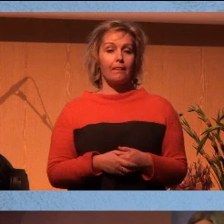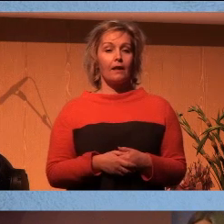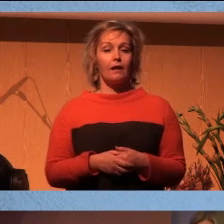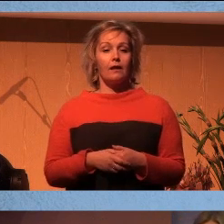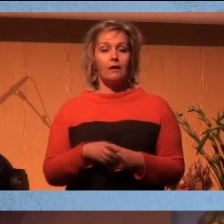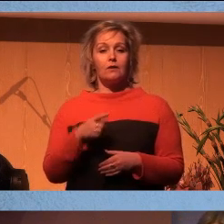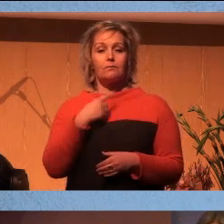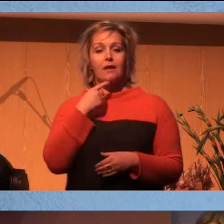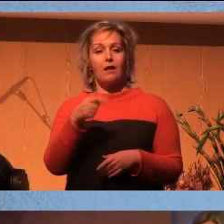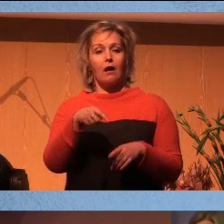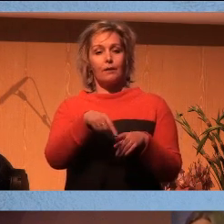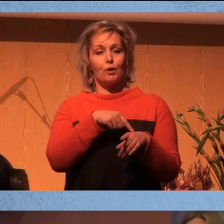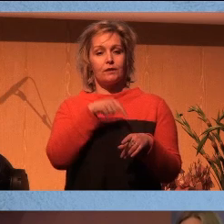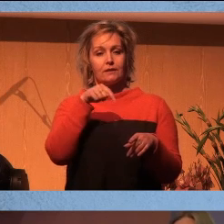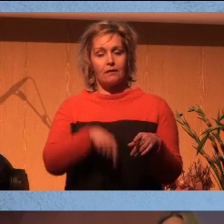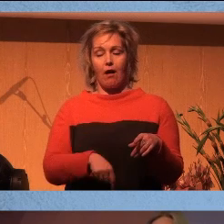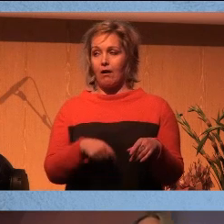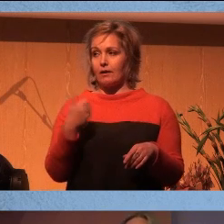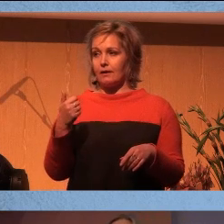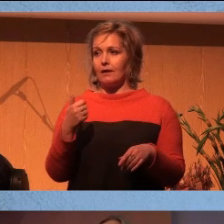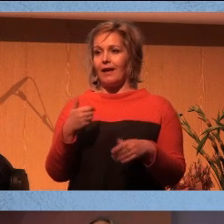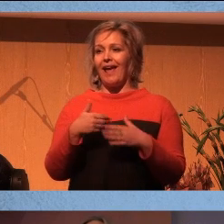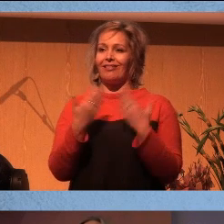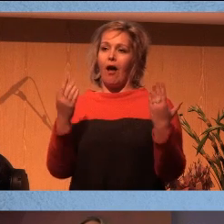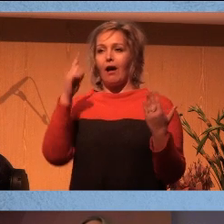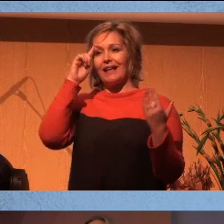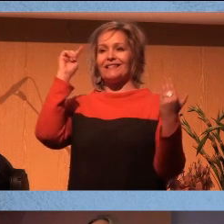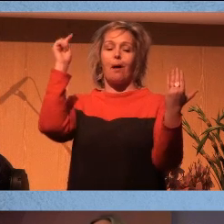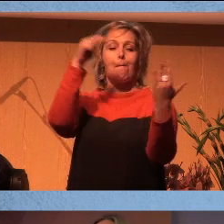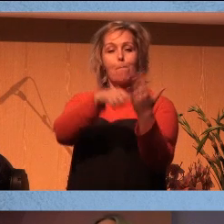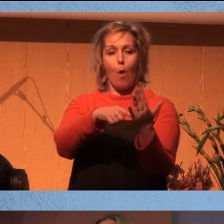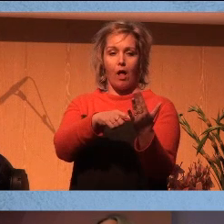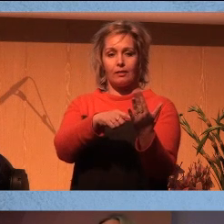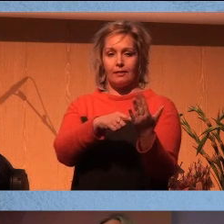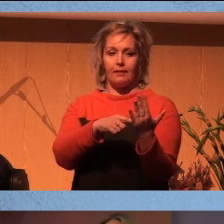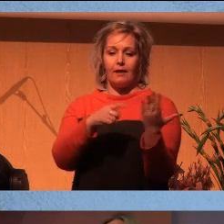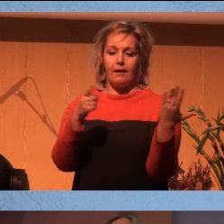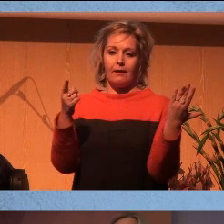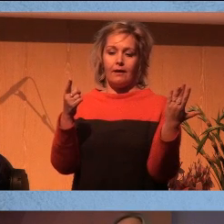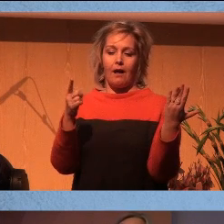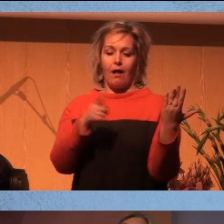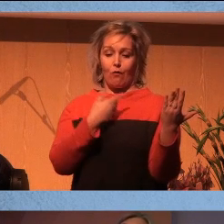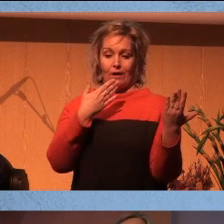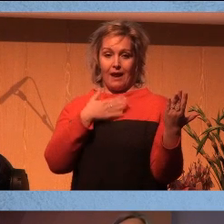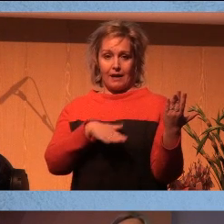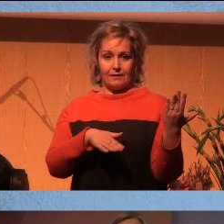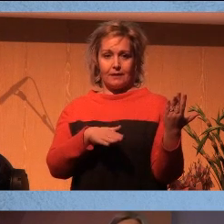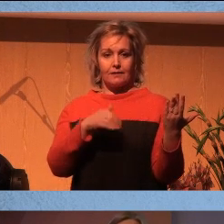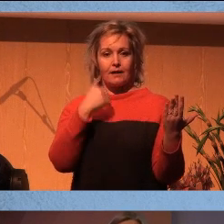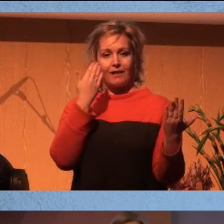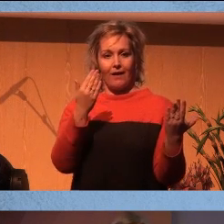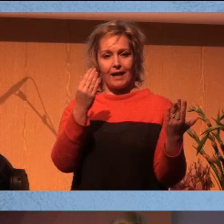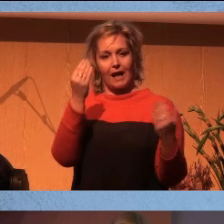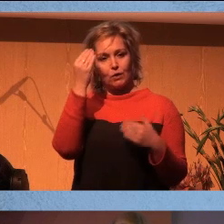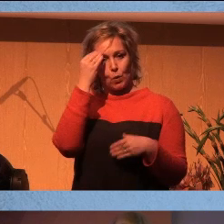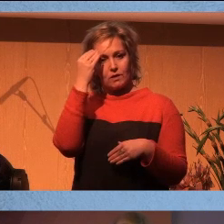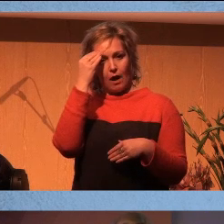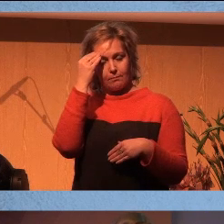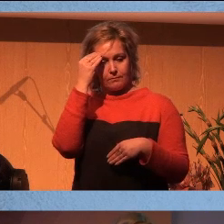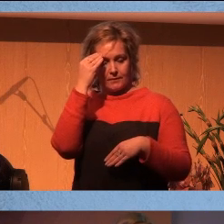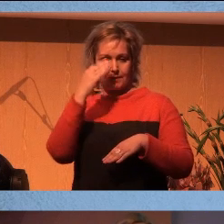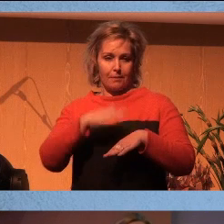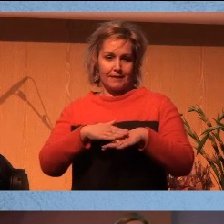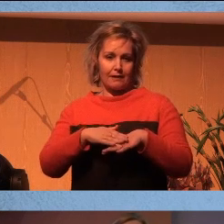Som det ble sagt innledningsvis i dag, så er det i dag et mål at vår helsetjeneste skal være kunnskapsbasert.